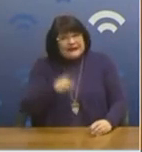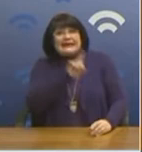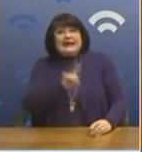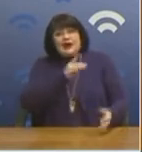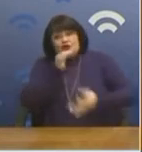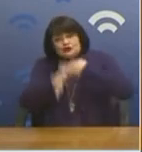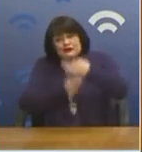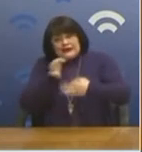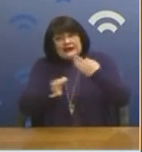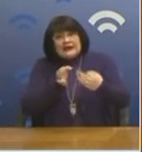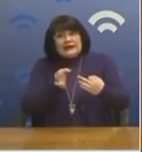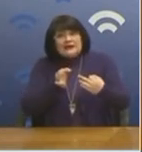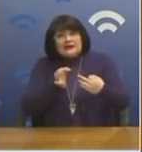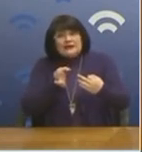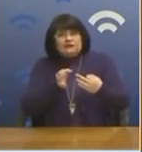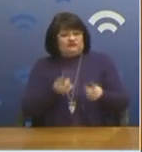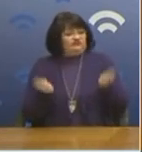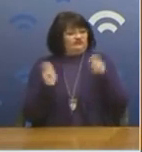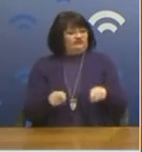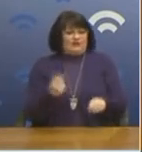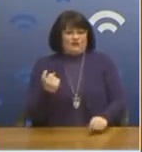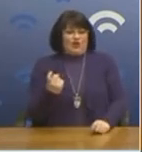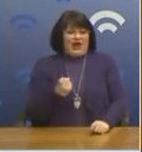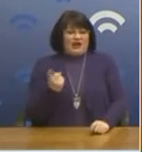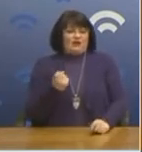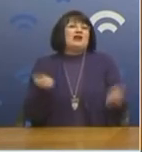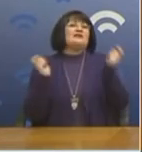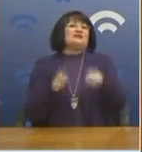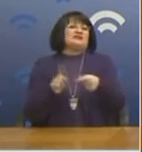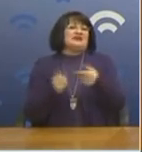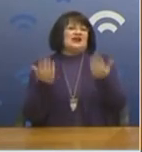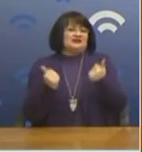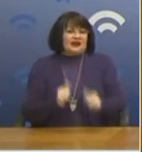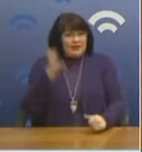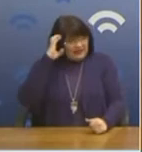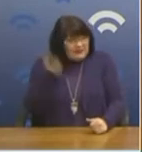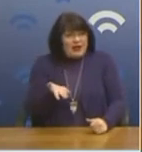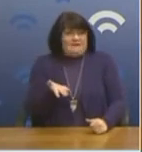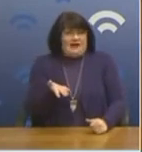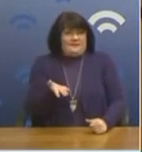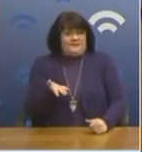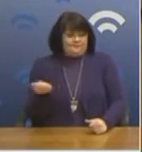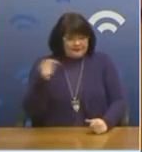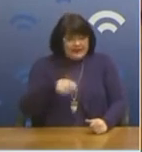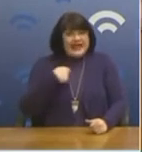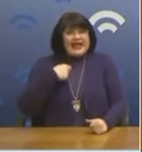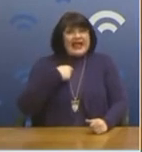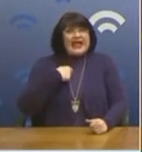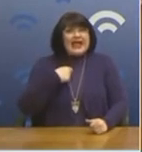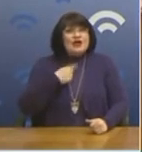έλεγε να μην τον δει καν λόγω προκλητικότητας της Τουρκίας. Θυμόμαστε εμείς όταν εγώ ήμουνα στο